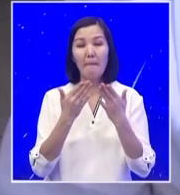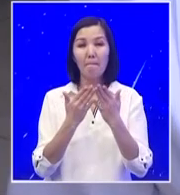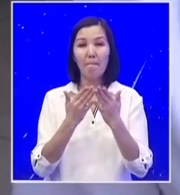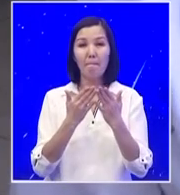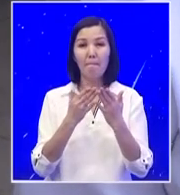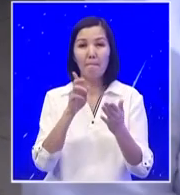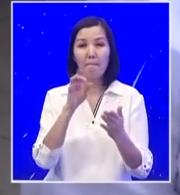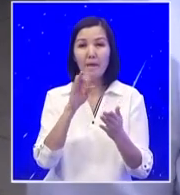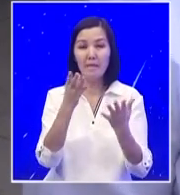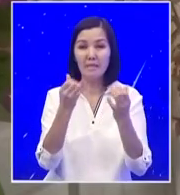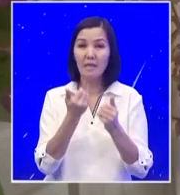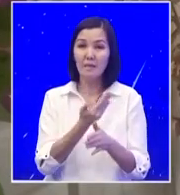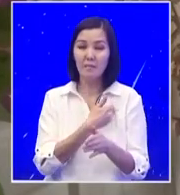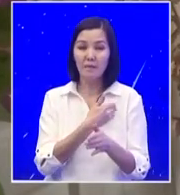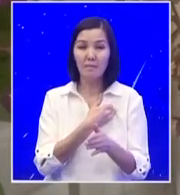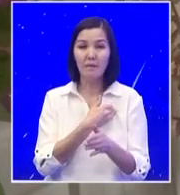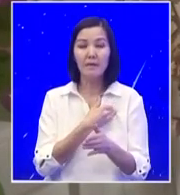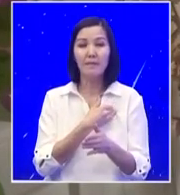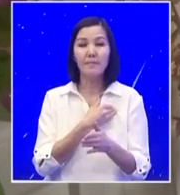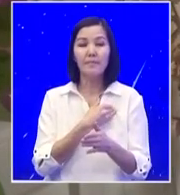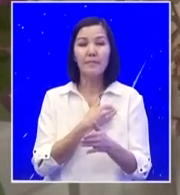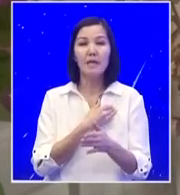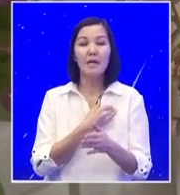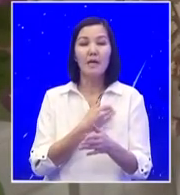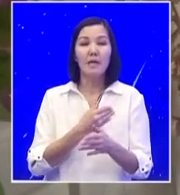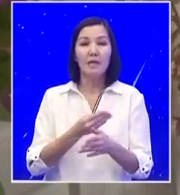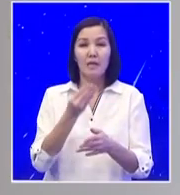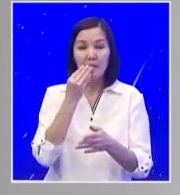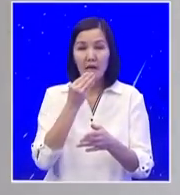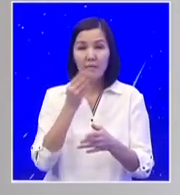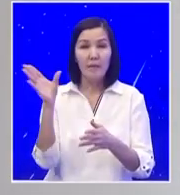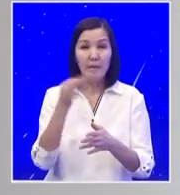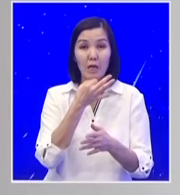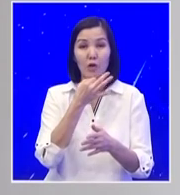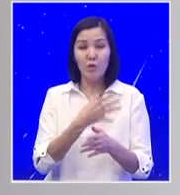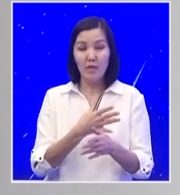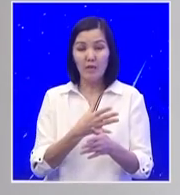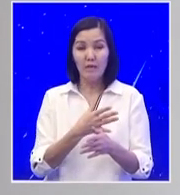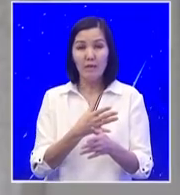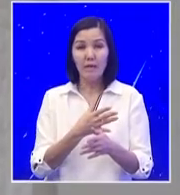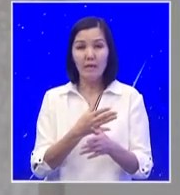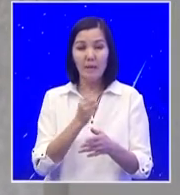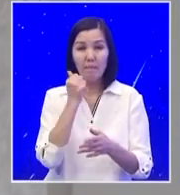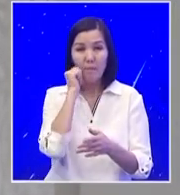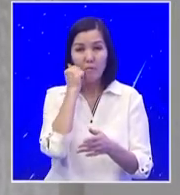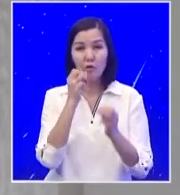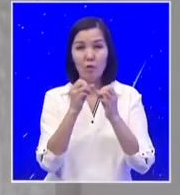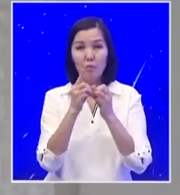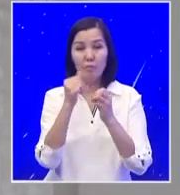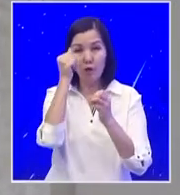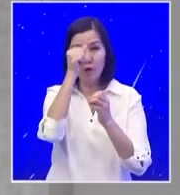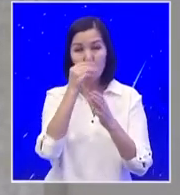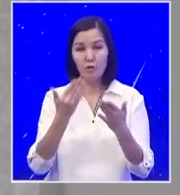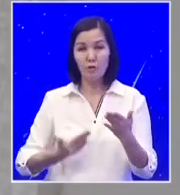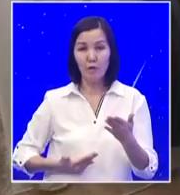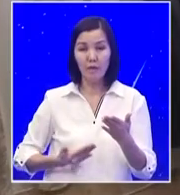жүре берейін деп отырым, батасын алып. Білікті аспашының тағамдары барлығына ұнайды, дейді Людмила Лутошкина. Әжей бұл жерде 11 жылдан бері тұрып